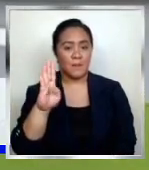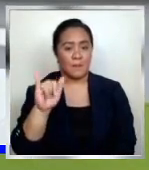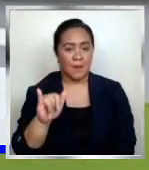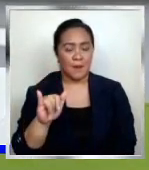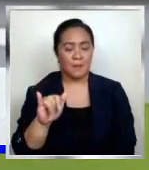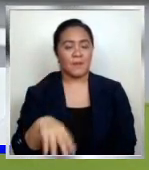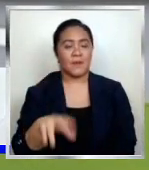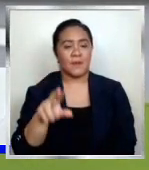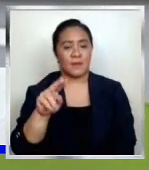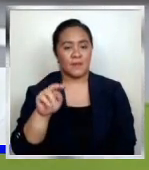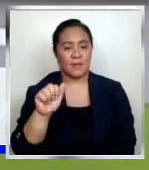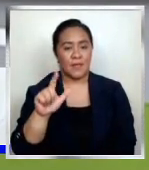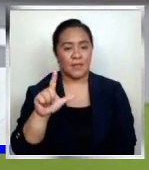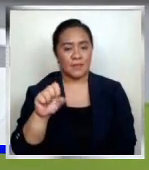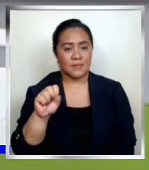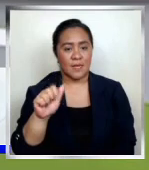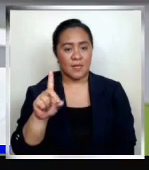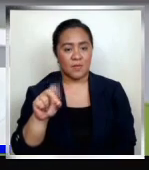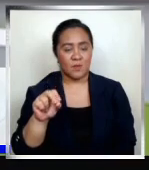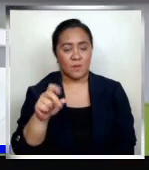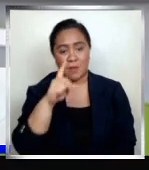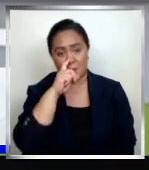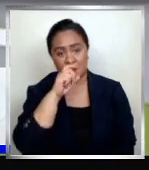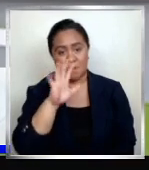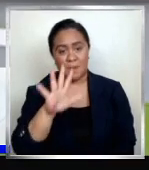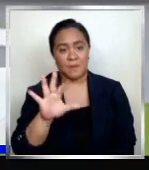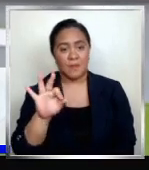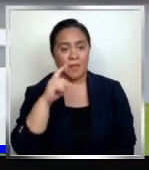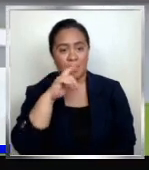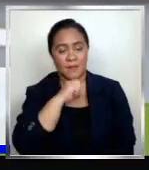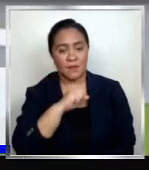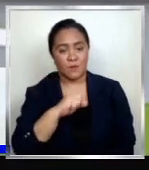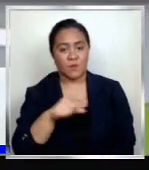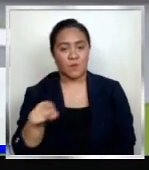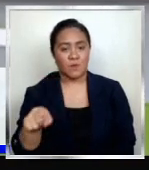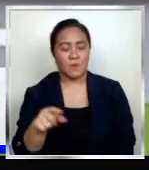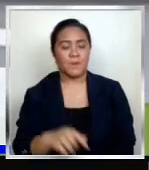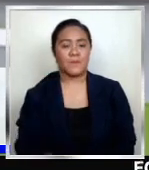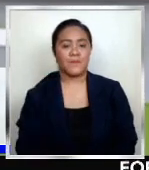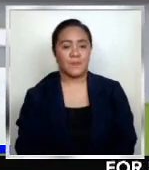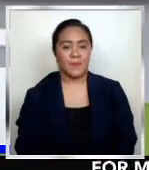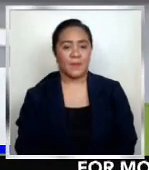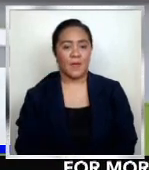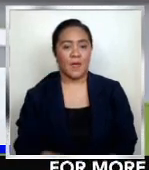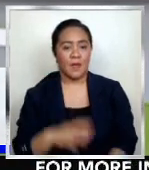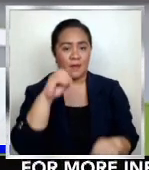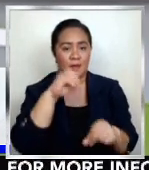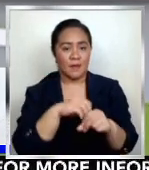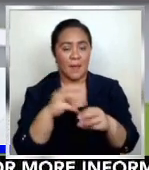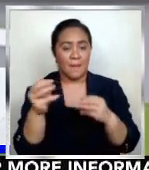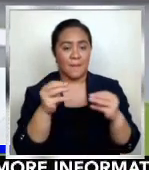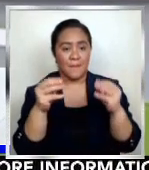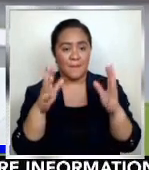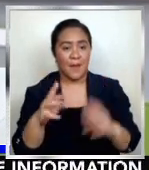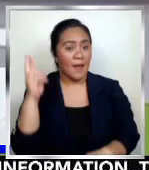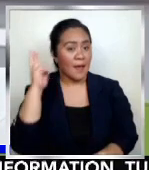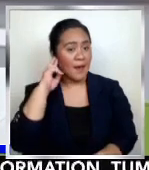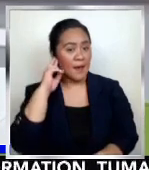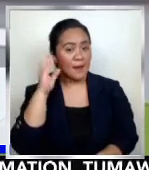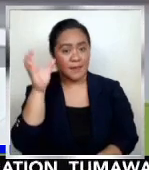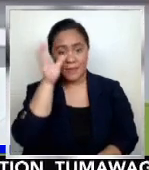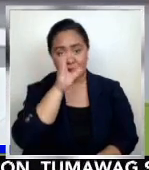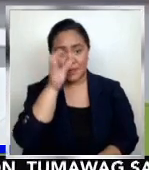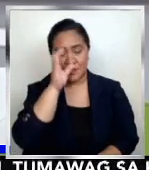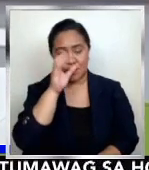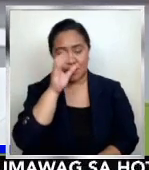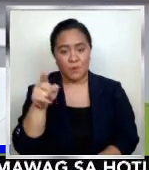58 taong gulang. Bukod sa pagiging anchor, nanilbihan din si Bobby bilang station manager ng Radio GMA sa Cebu at nag-host din